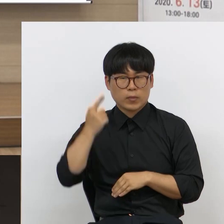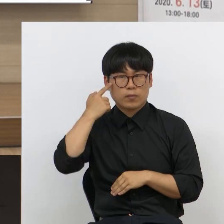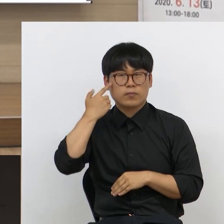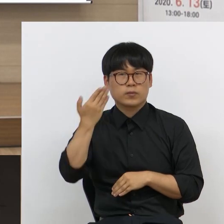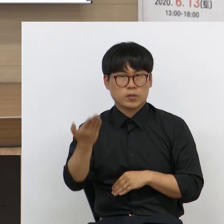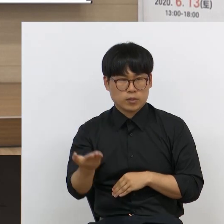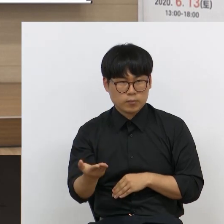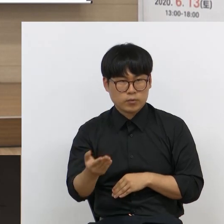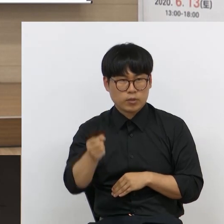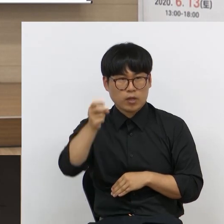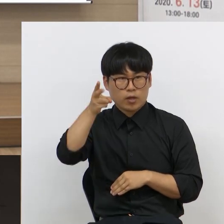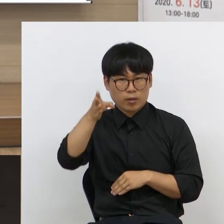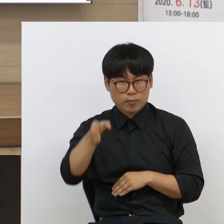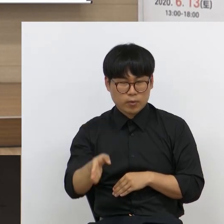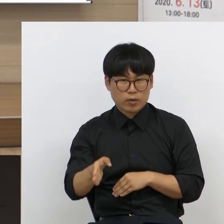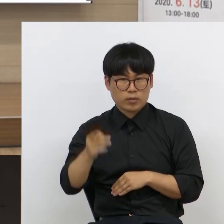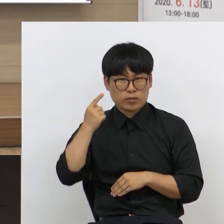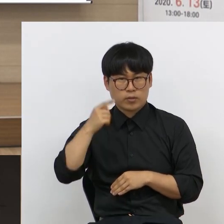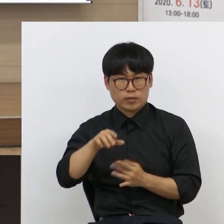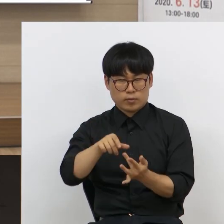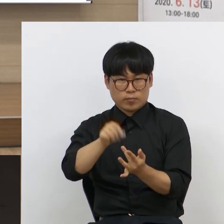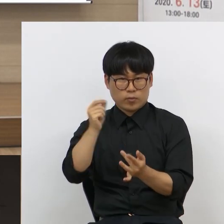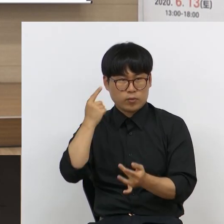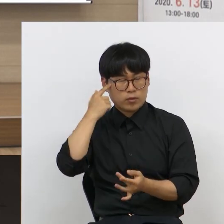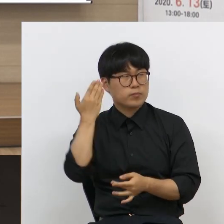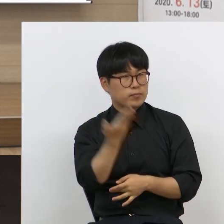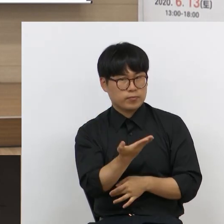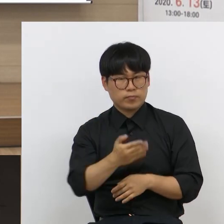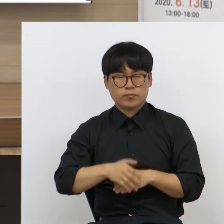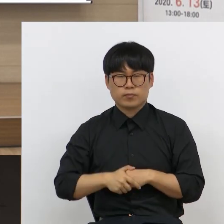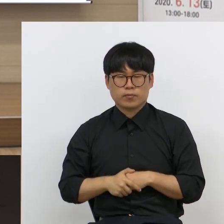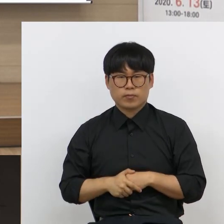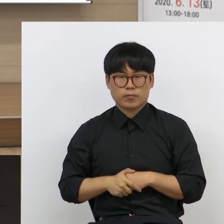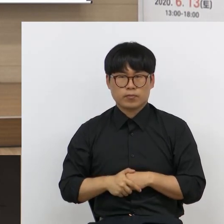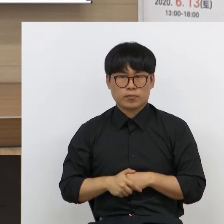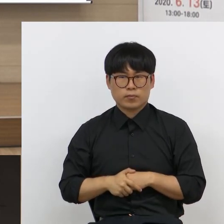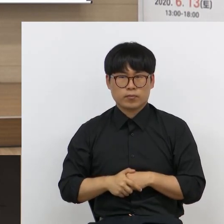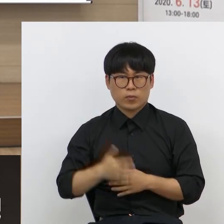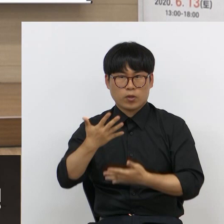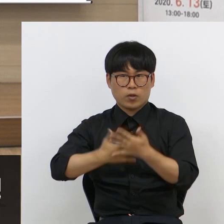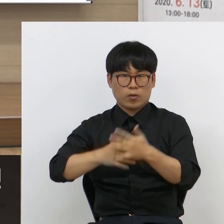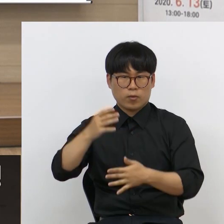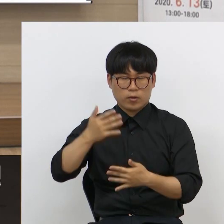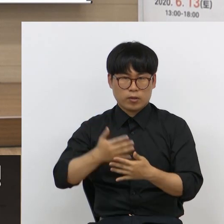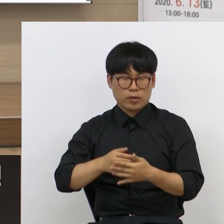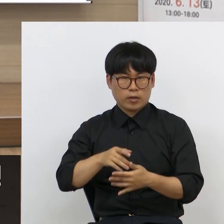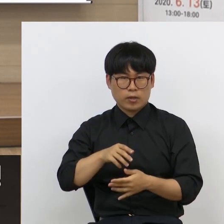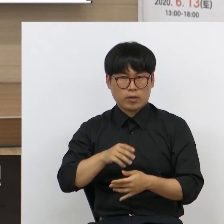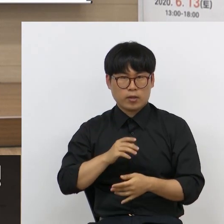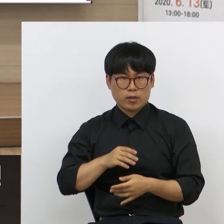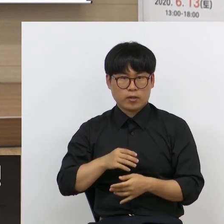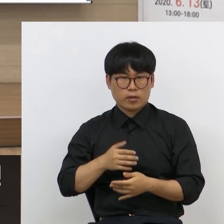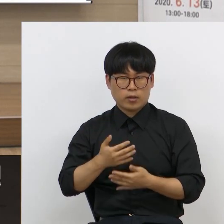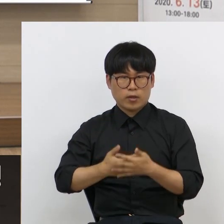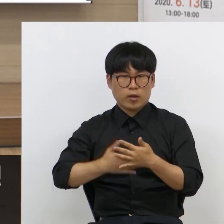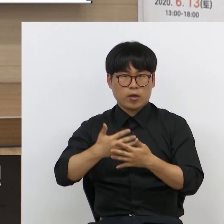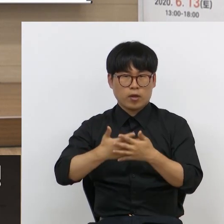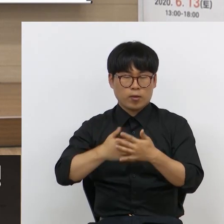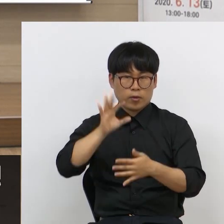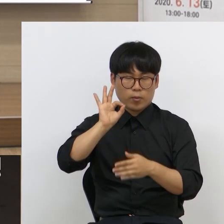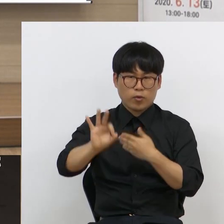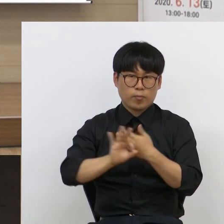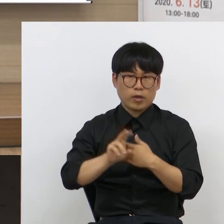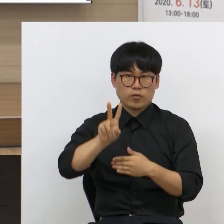질문 중에서 몇 가지만 선정해서 선생님 질문을 드리겠습니다. 화면에 보이신데 제가 읽어드리면 선생님 그 한 2가지 정도